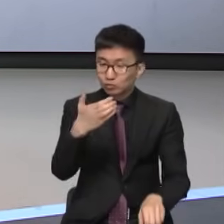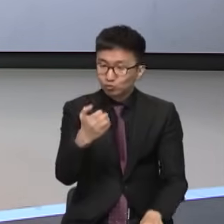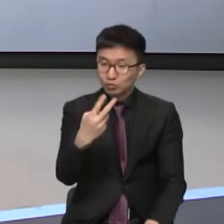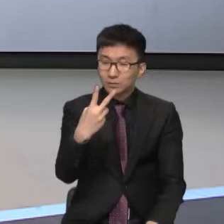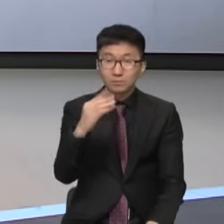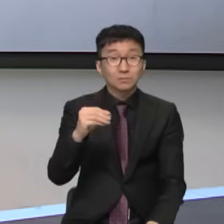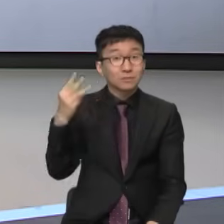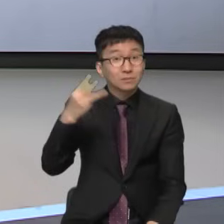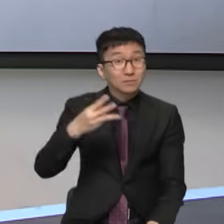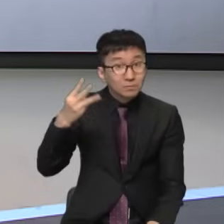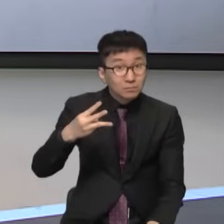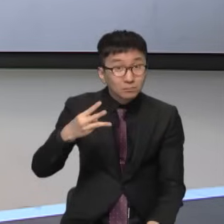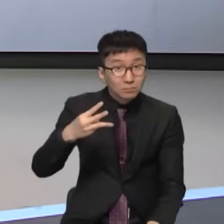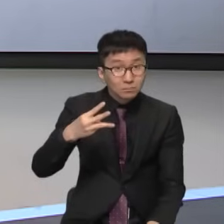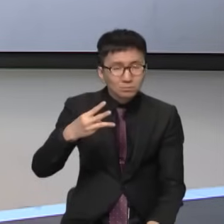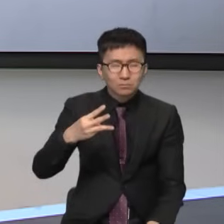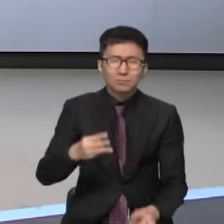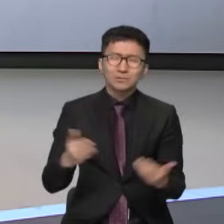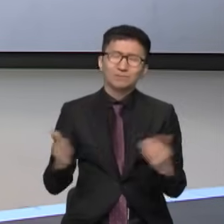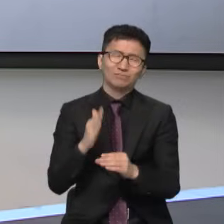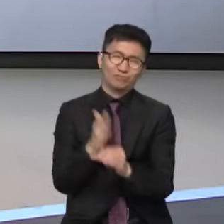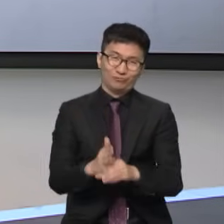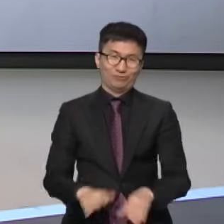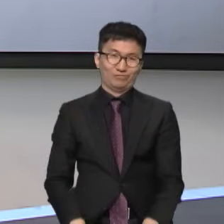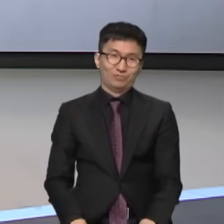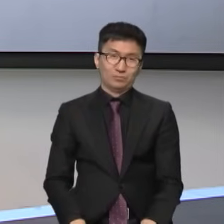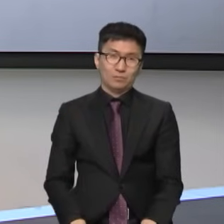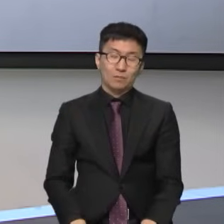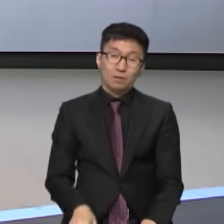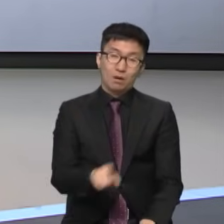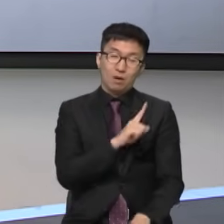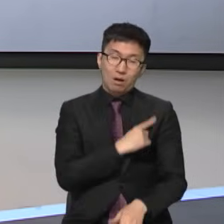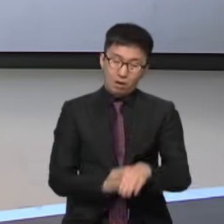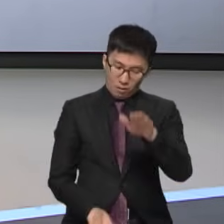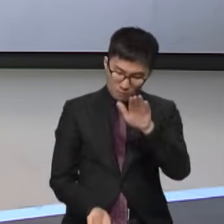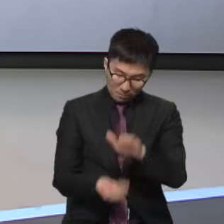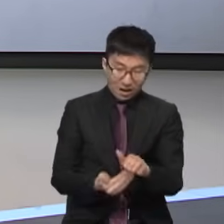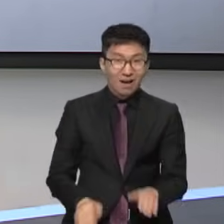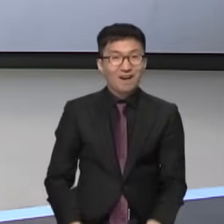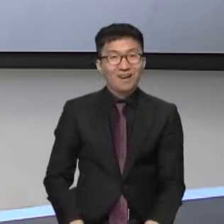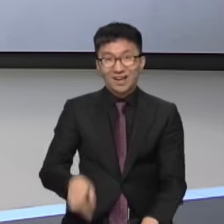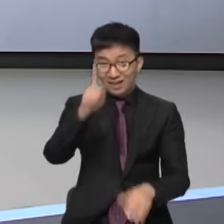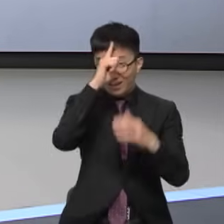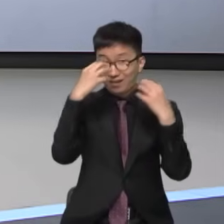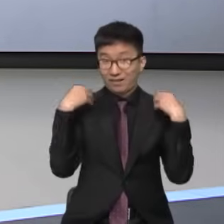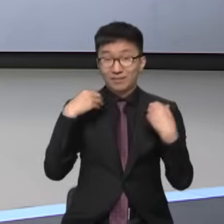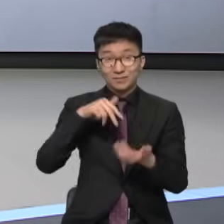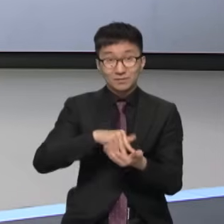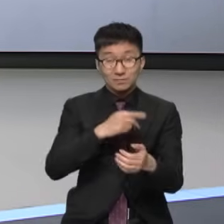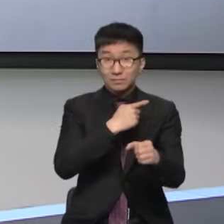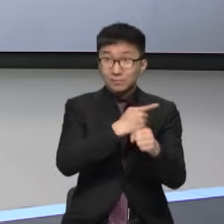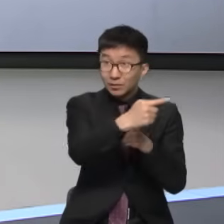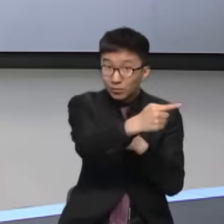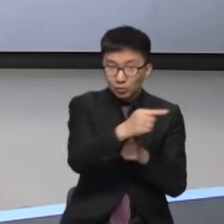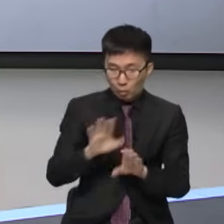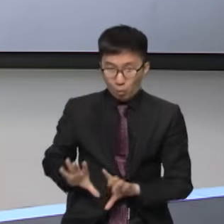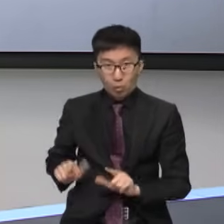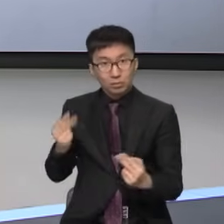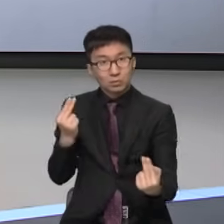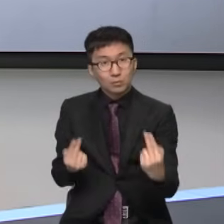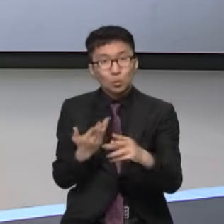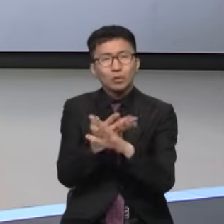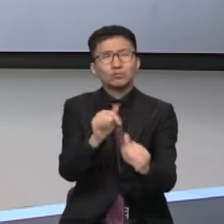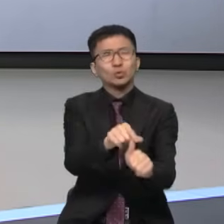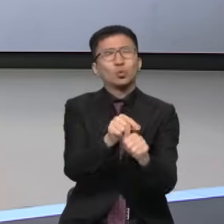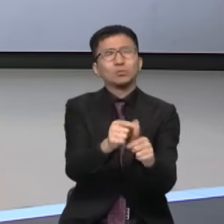명은 우리나라에서 일을 하고 있는데 이건 역대 가장 많은 숫자입니다. 정부가 내년에는 올해보다 외국인